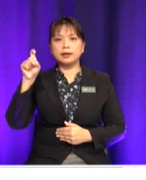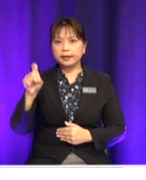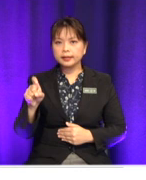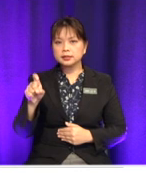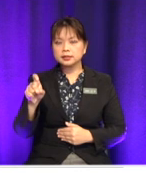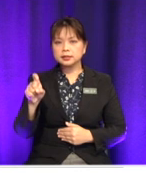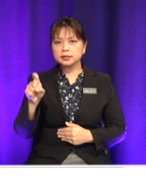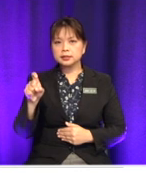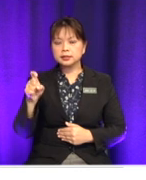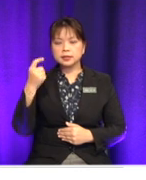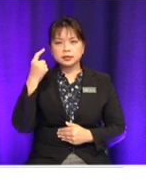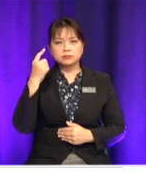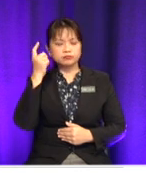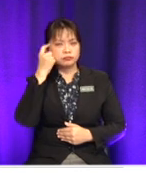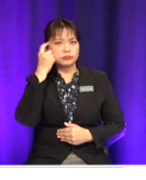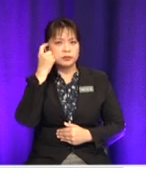eon